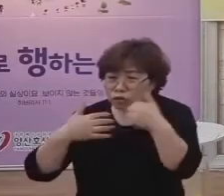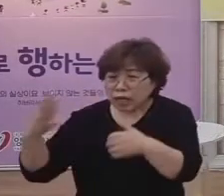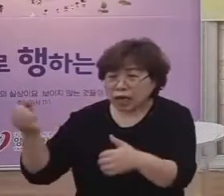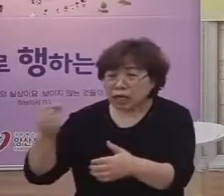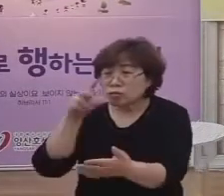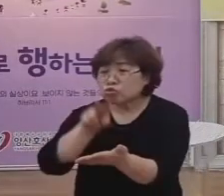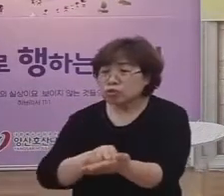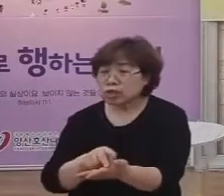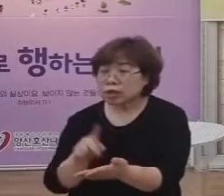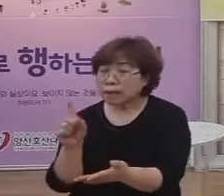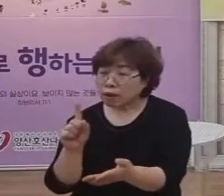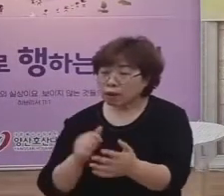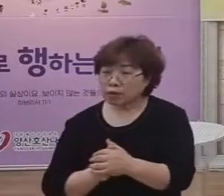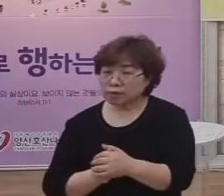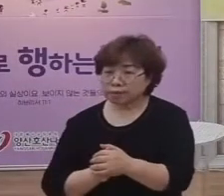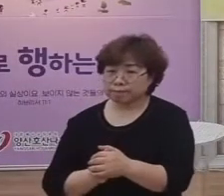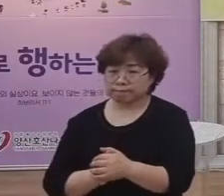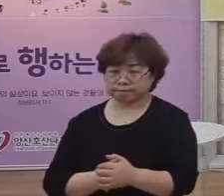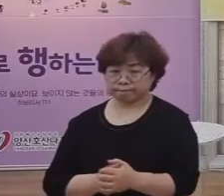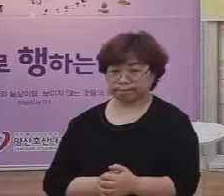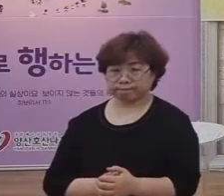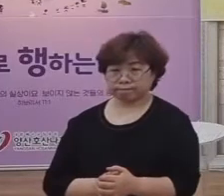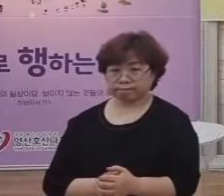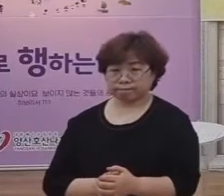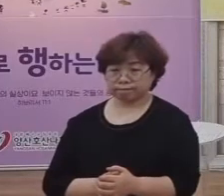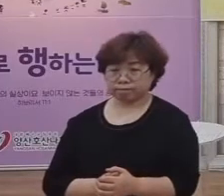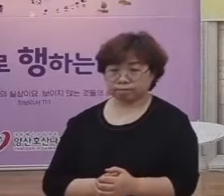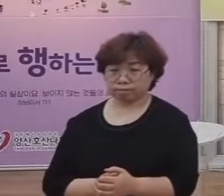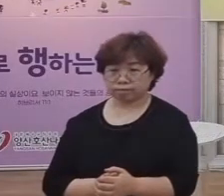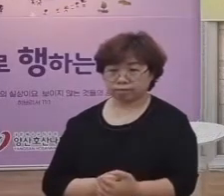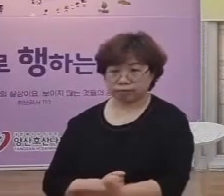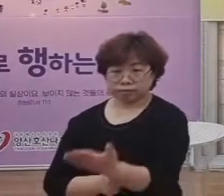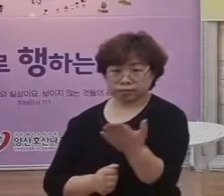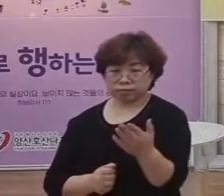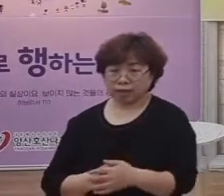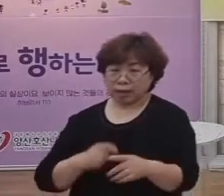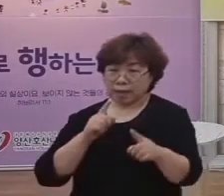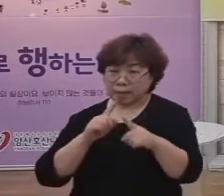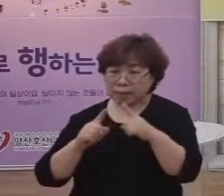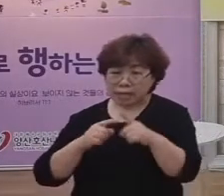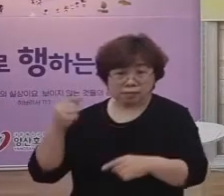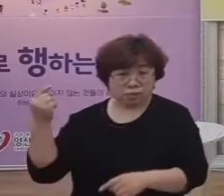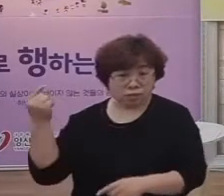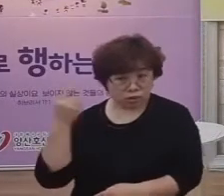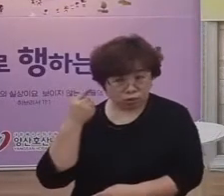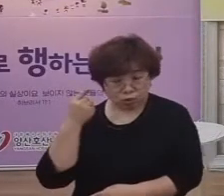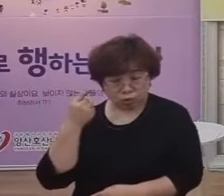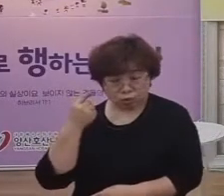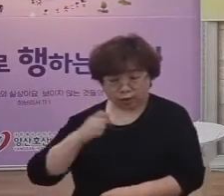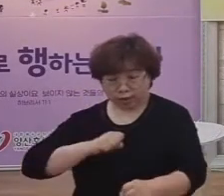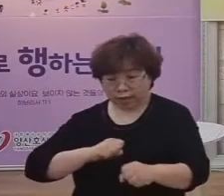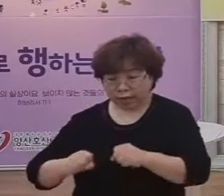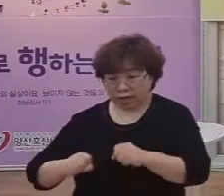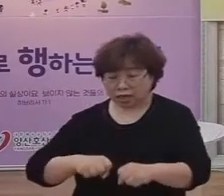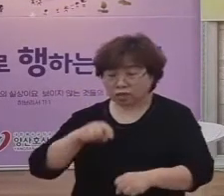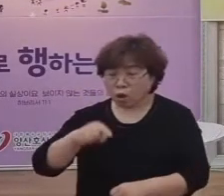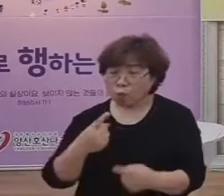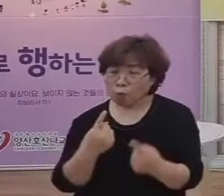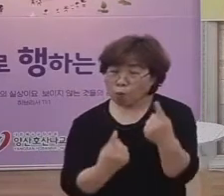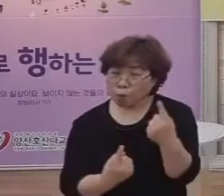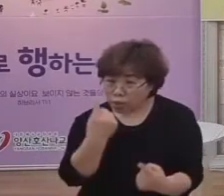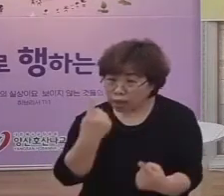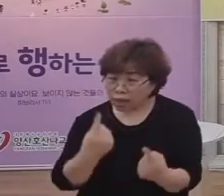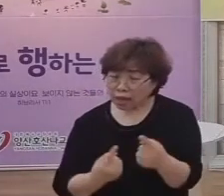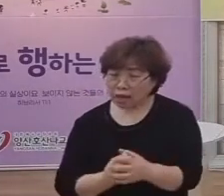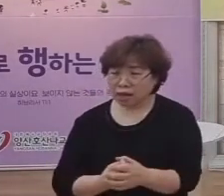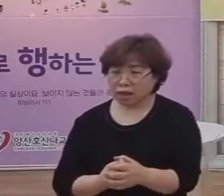어떤 문제냐면은 예를 들면 이런 거예요. 여러분, 말씀을 듣고 행하는 것보다